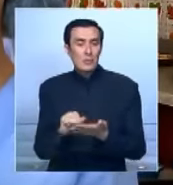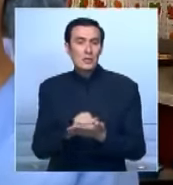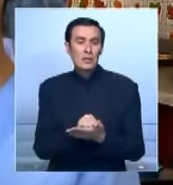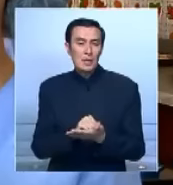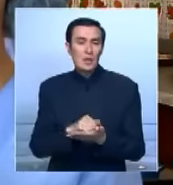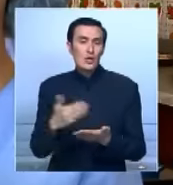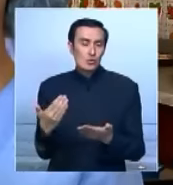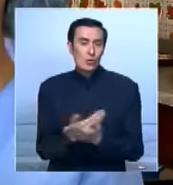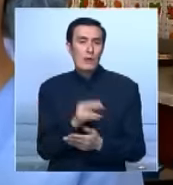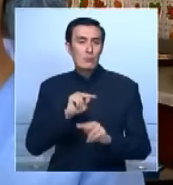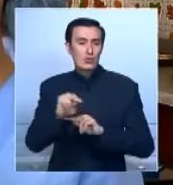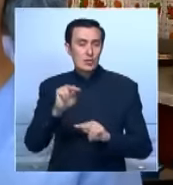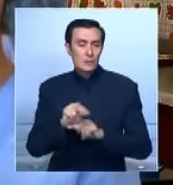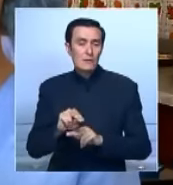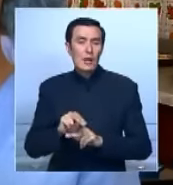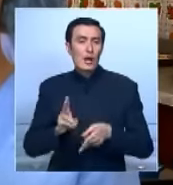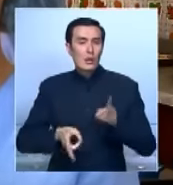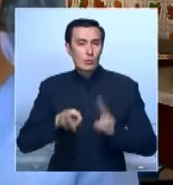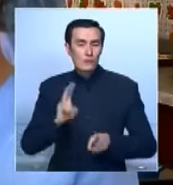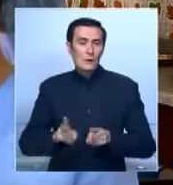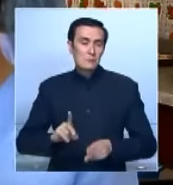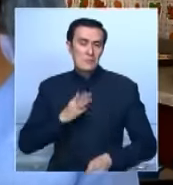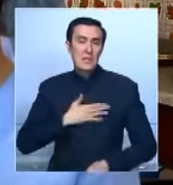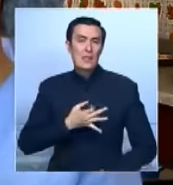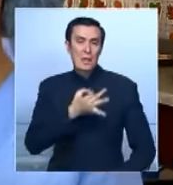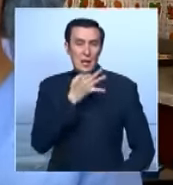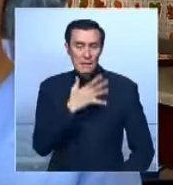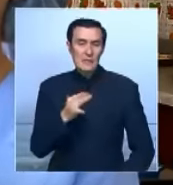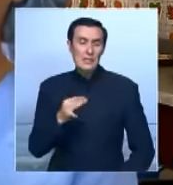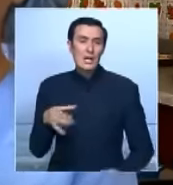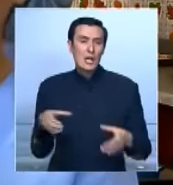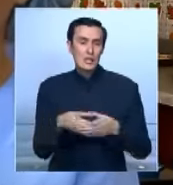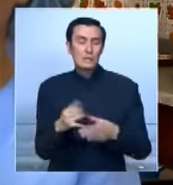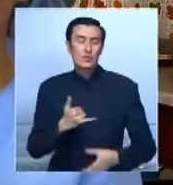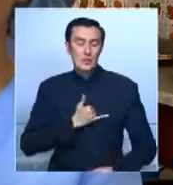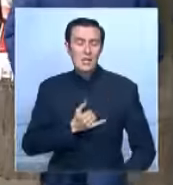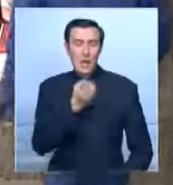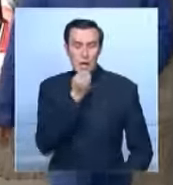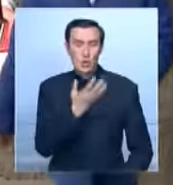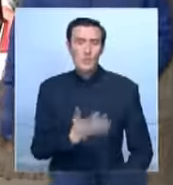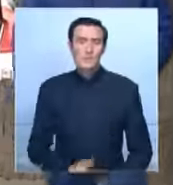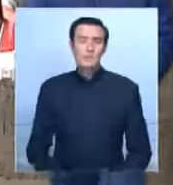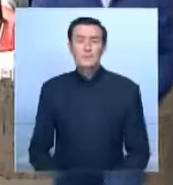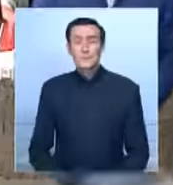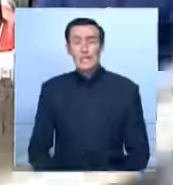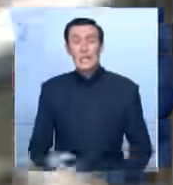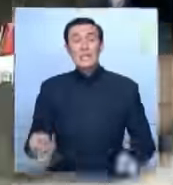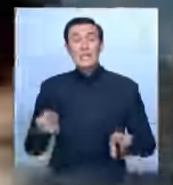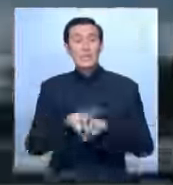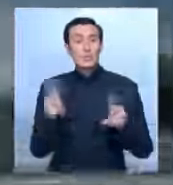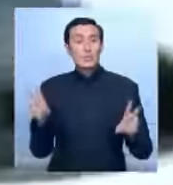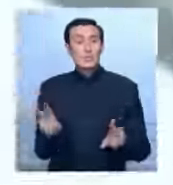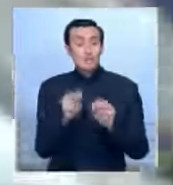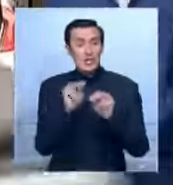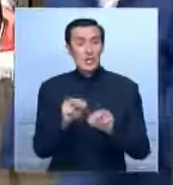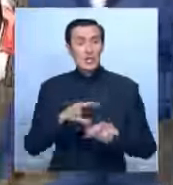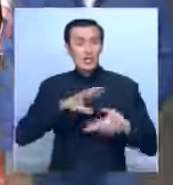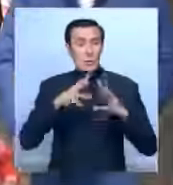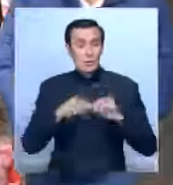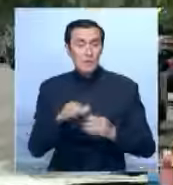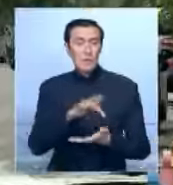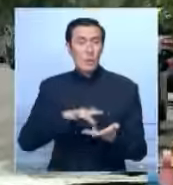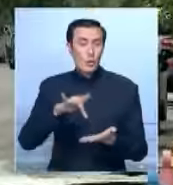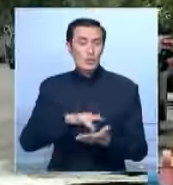прошла переподготовку. Работа кондитера мне очень нравится, да и коллектив у нас хороший. И таких успешных примеров в семье